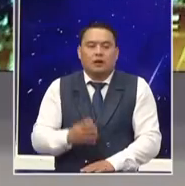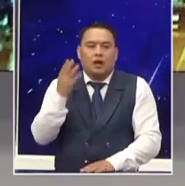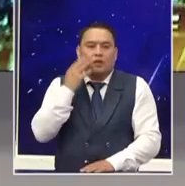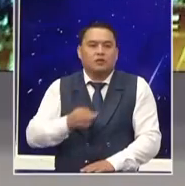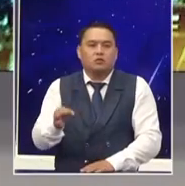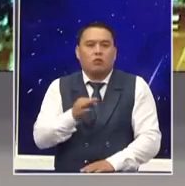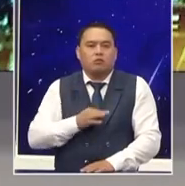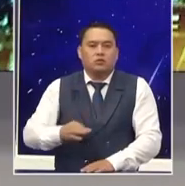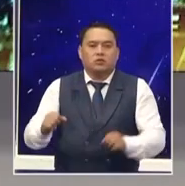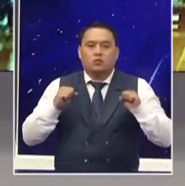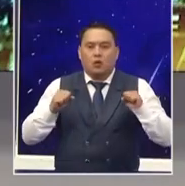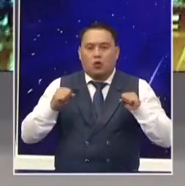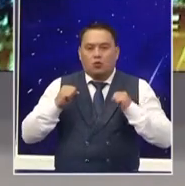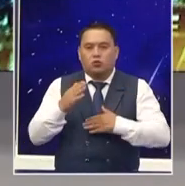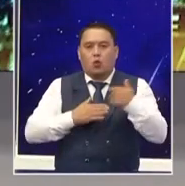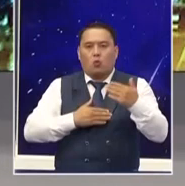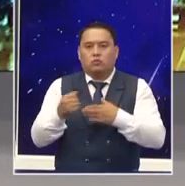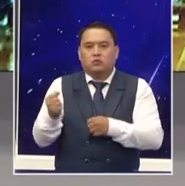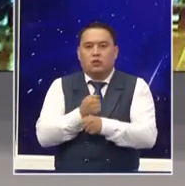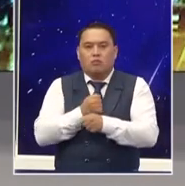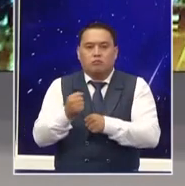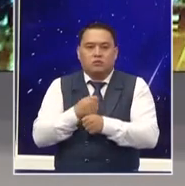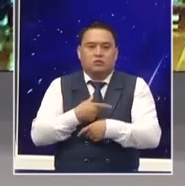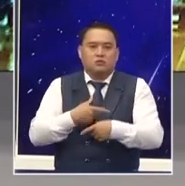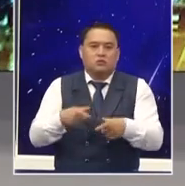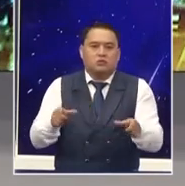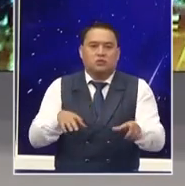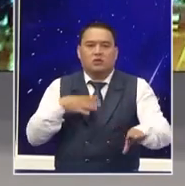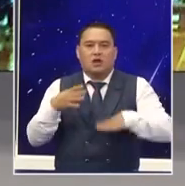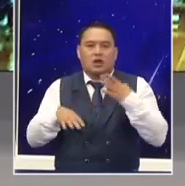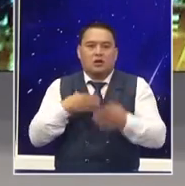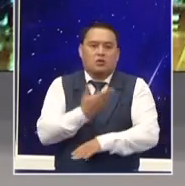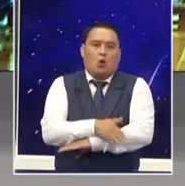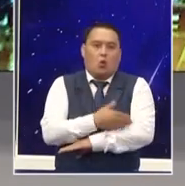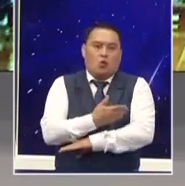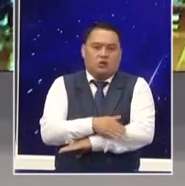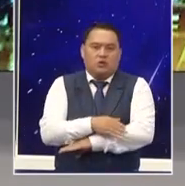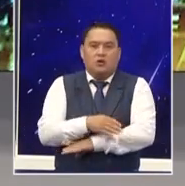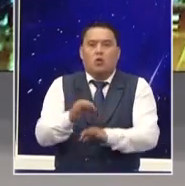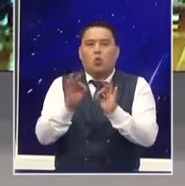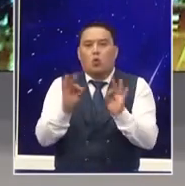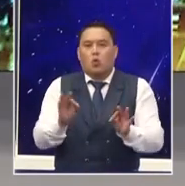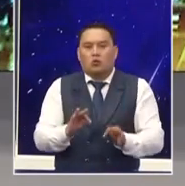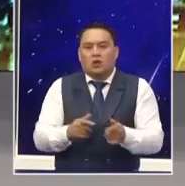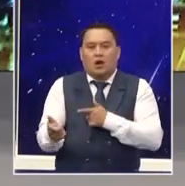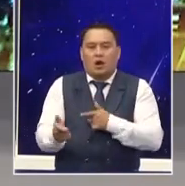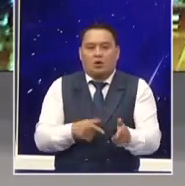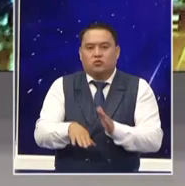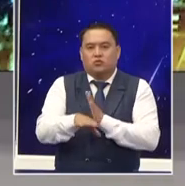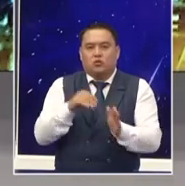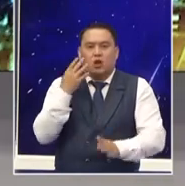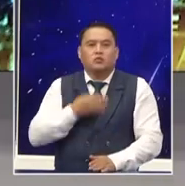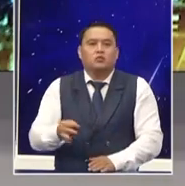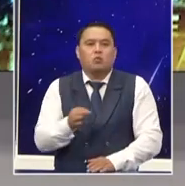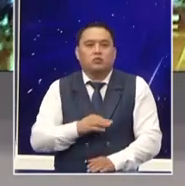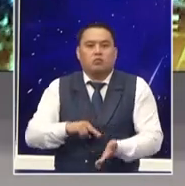Семиреченские спортсмены по рукопашному бою с послаблением карантинных мер тренироваться стали на улице. Уже этой осенью бойцы в составе юношеской